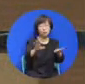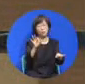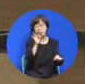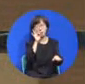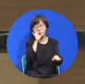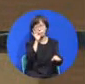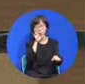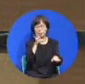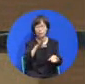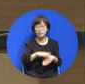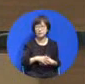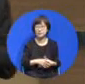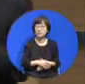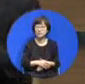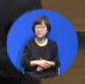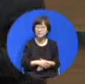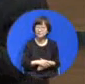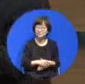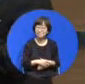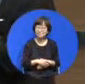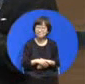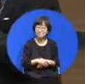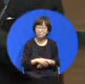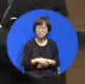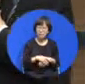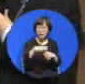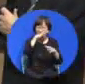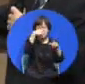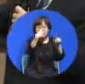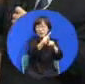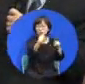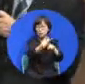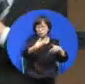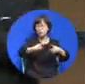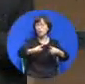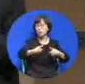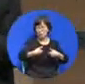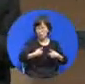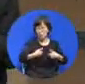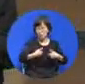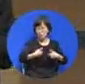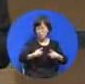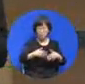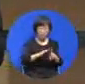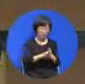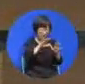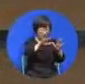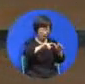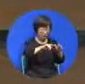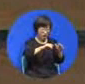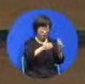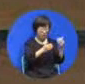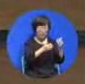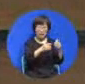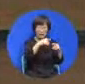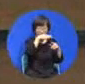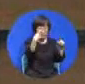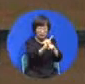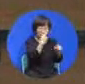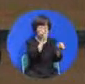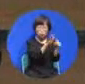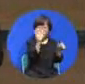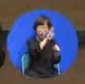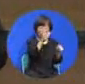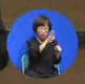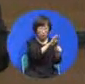and doing your studies at school will not solve that. 지금 치유 대상 아이들 너무 많은데 이 아이들을 그냥 놔두고 공부하라 하는 것은